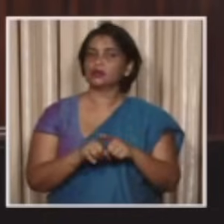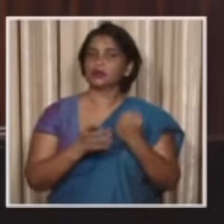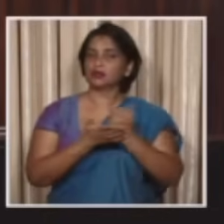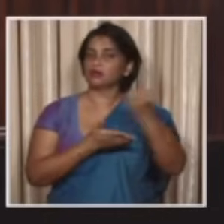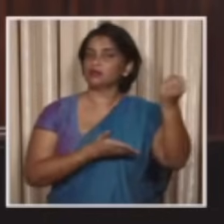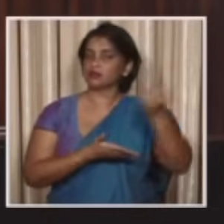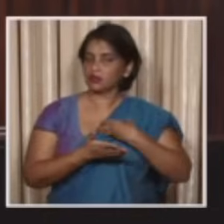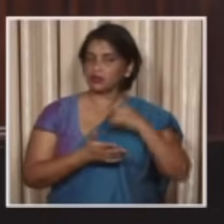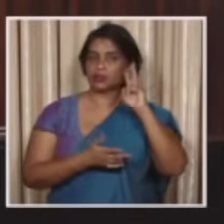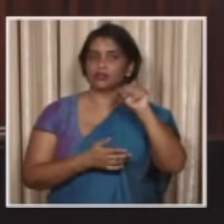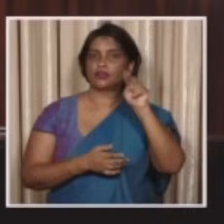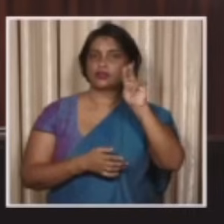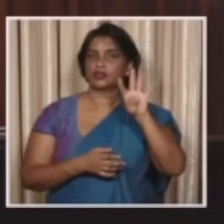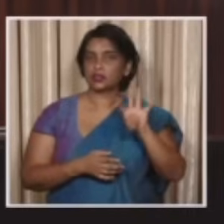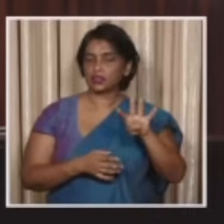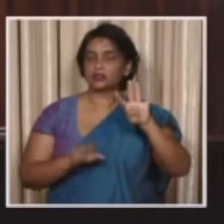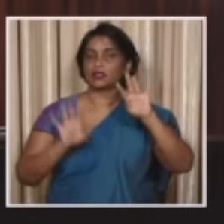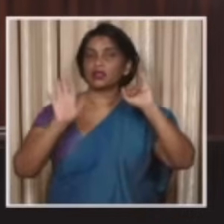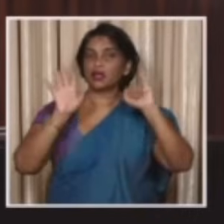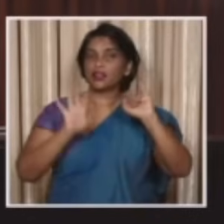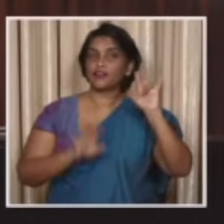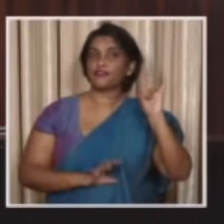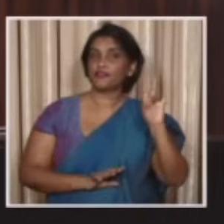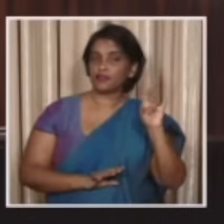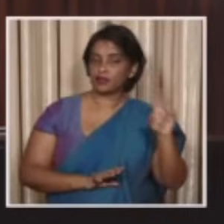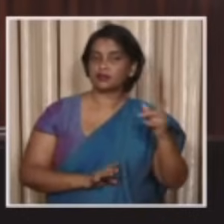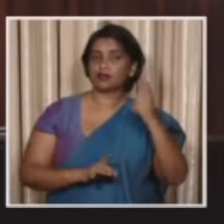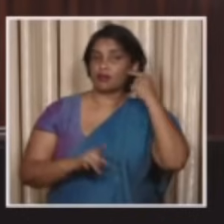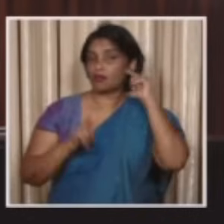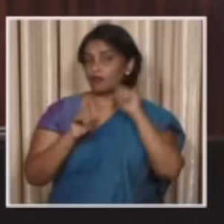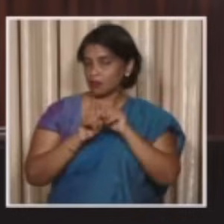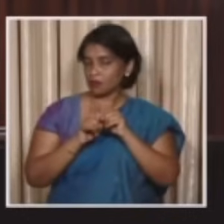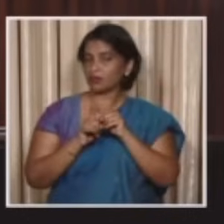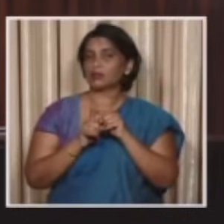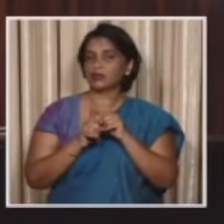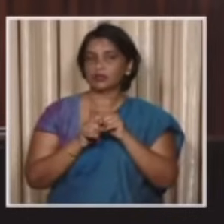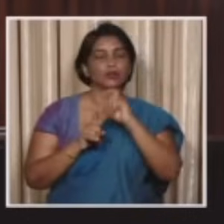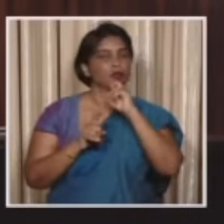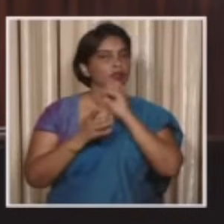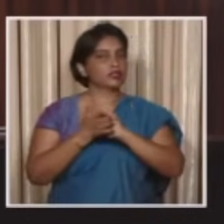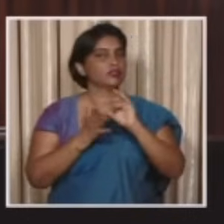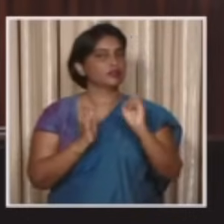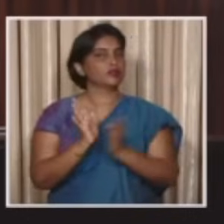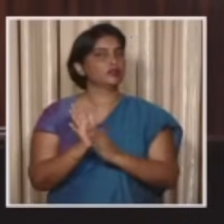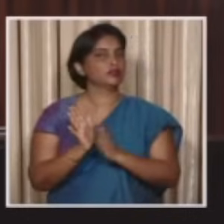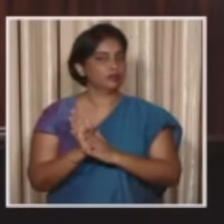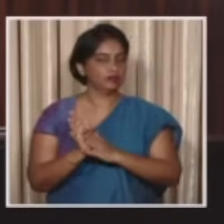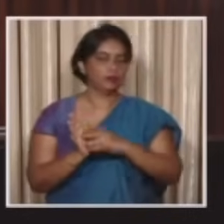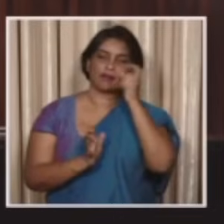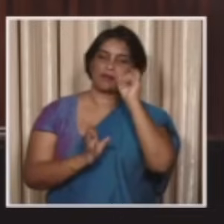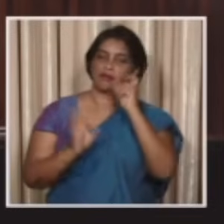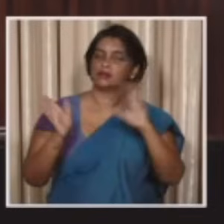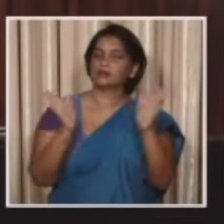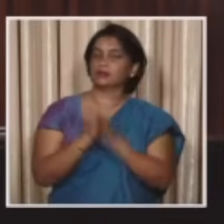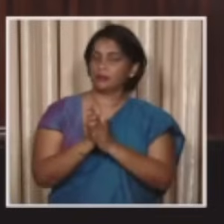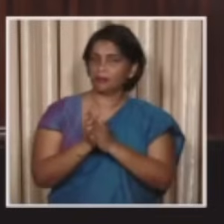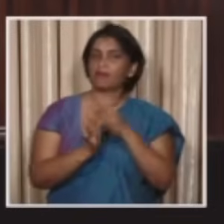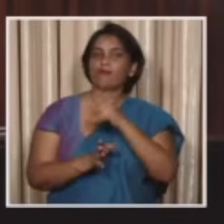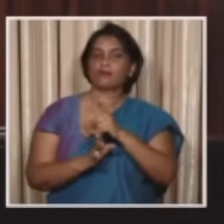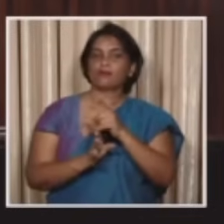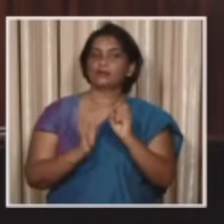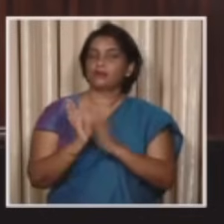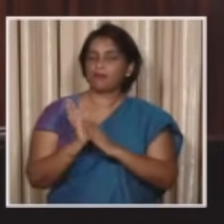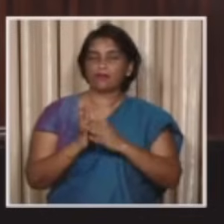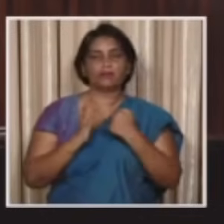යොමු කර ඇති 20/24/6/25 දින ඇති පැමිණිල්ල සම්බන්ධයෙන් අධිකරණ සේවා කොමිෂන් සභාවේ නිරීක්ෂණය ඇතුළත් එම කොමිෂන් සභාවේ